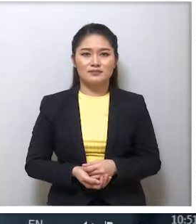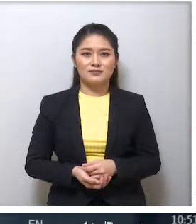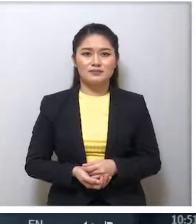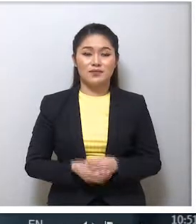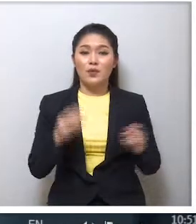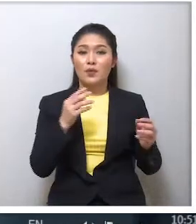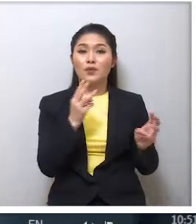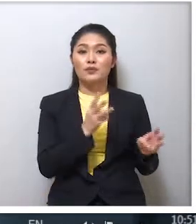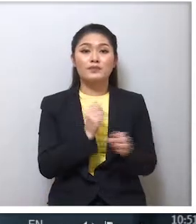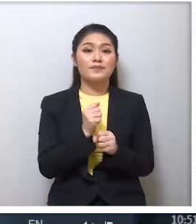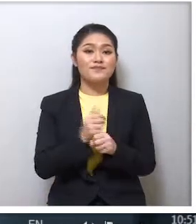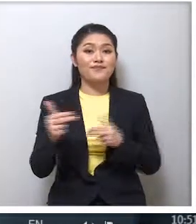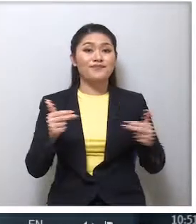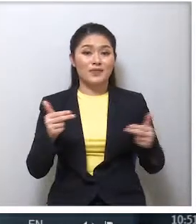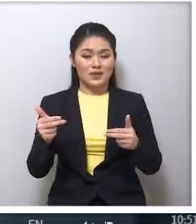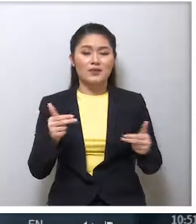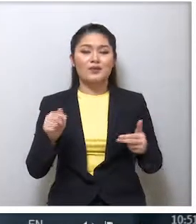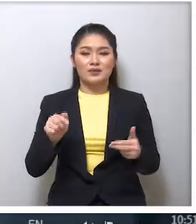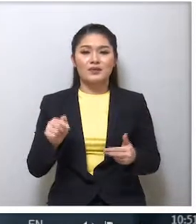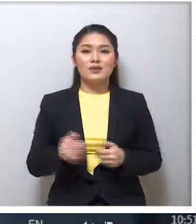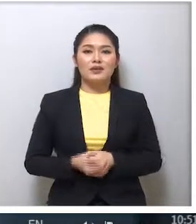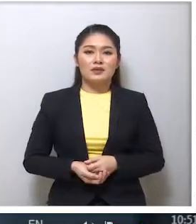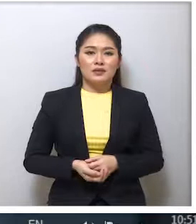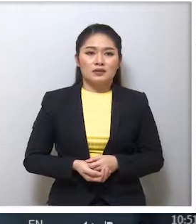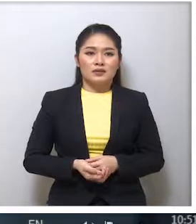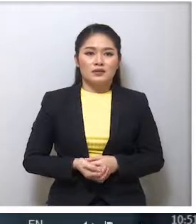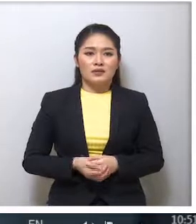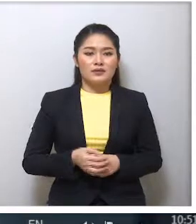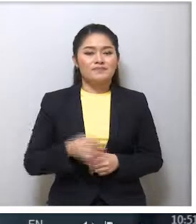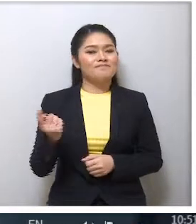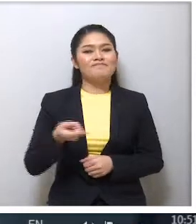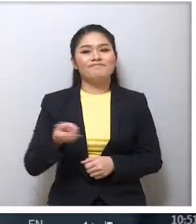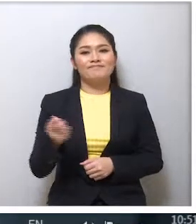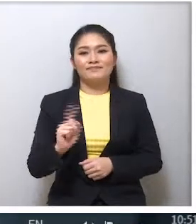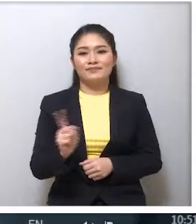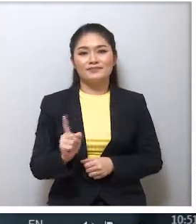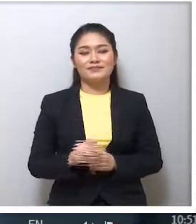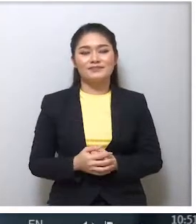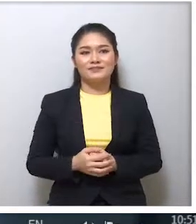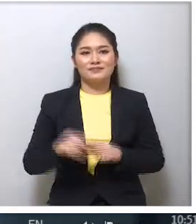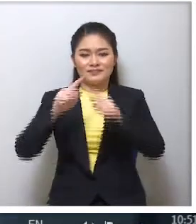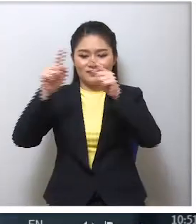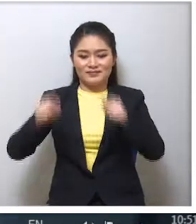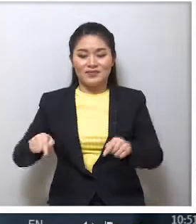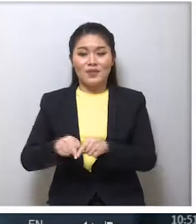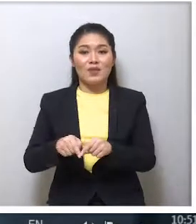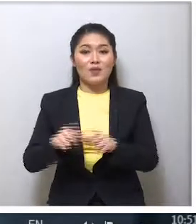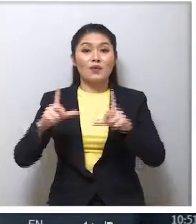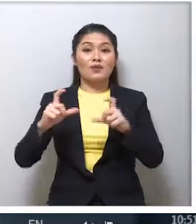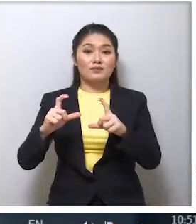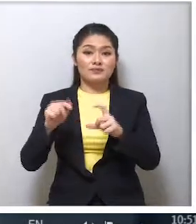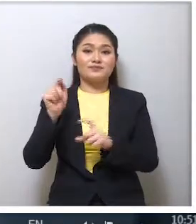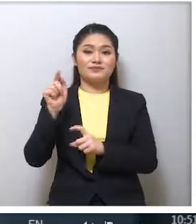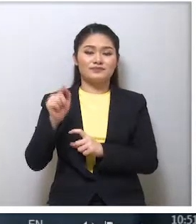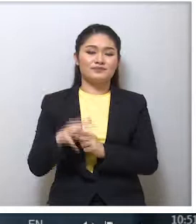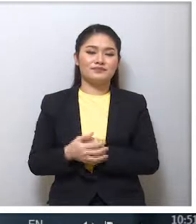การใส่มุมกล้องเนี่ยก็เหมือนเดิมนะครับเรามาที่ตัวคาเมล่านะฮะเสร็จ